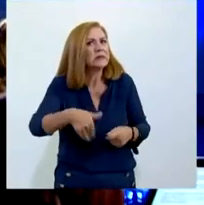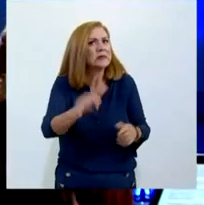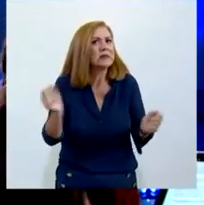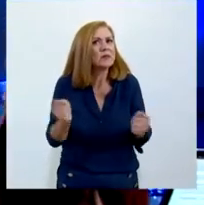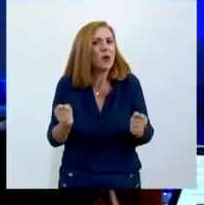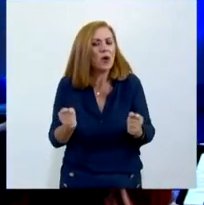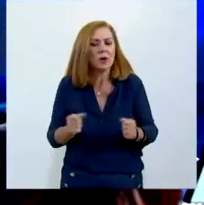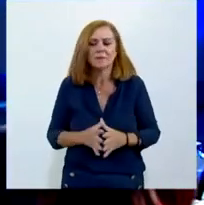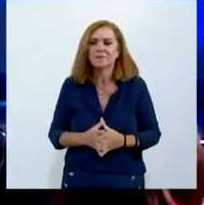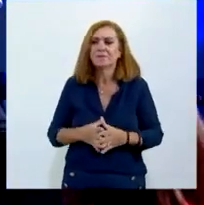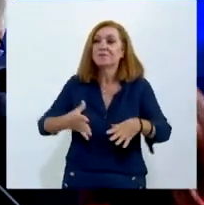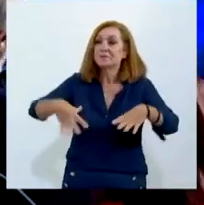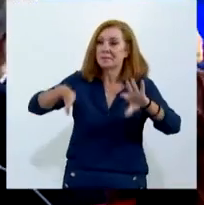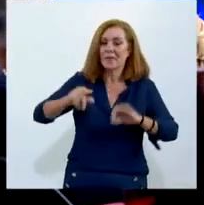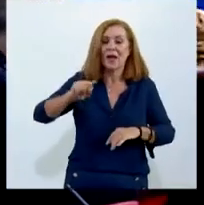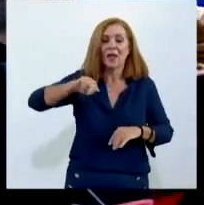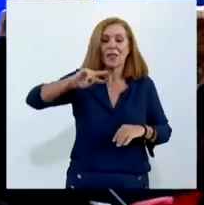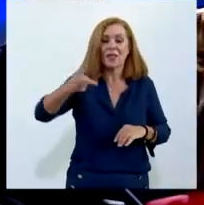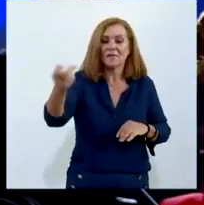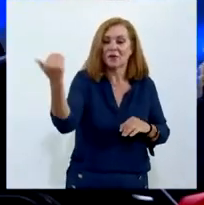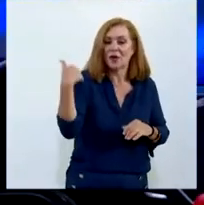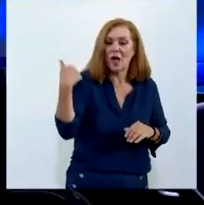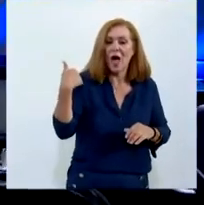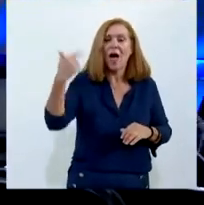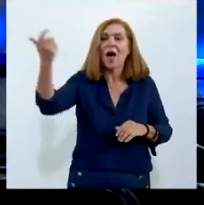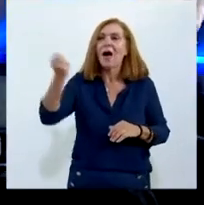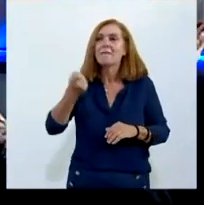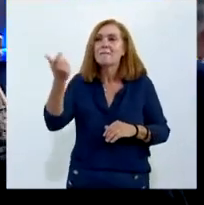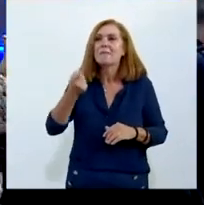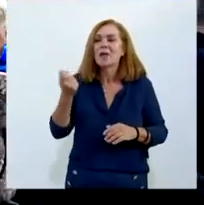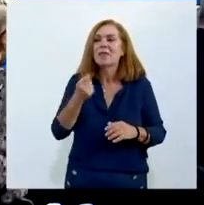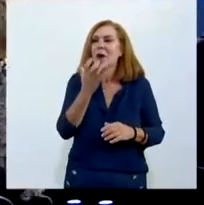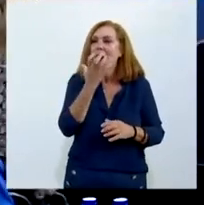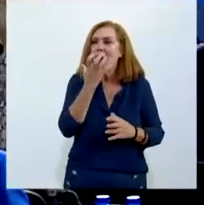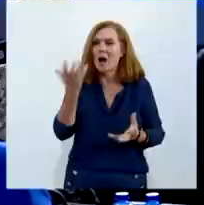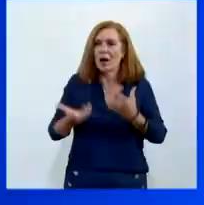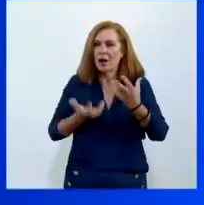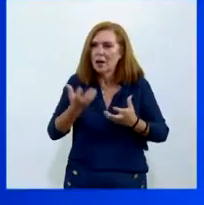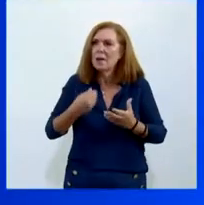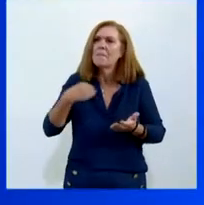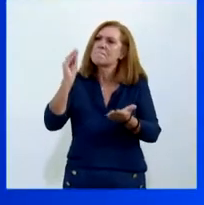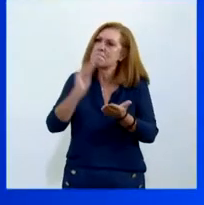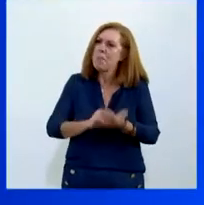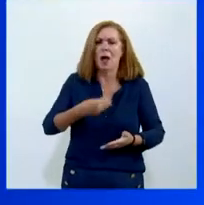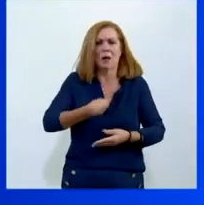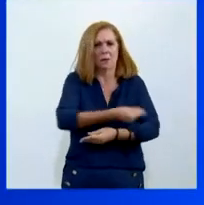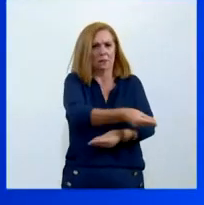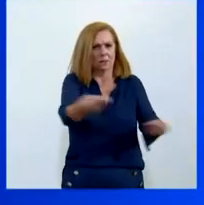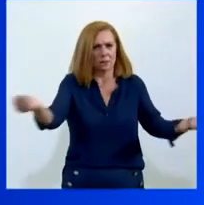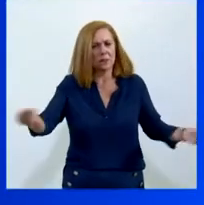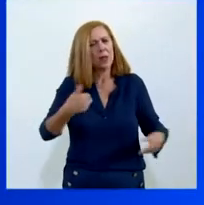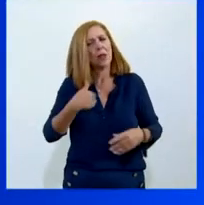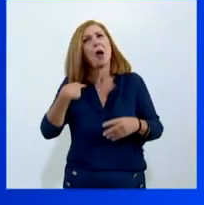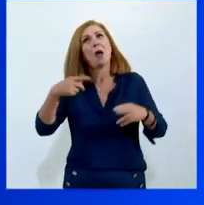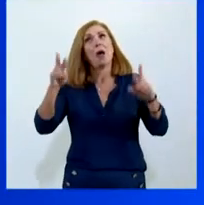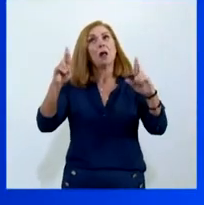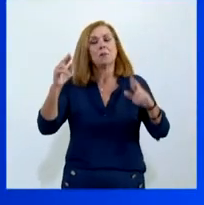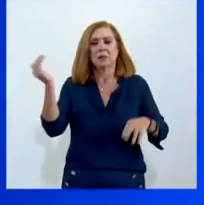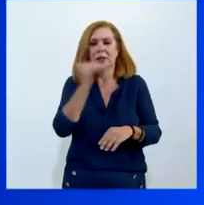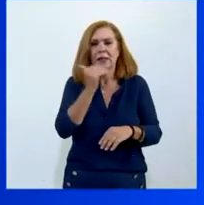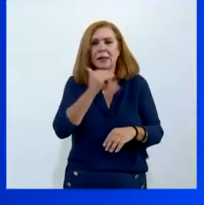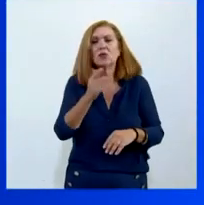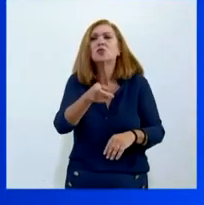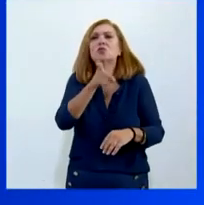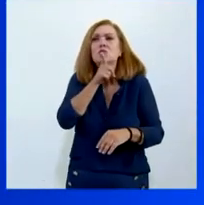Να ξεκινήσω με το δεύτερο ερώτημά σας, το επίδομα θέρμανσης. Θα δοθεί ξανά και ελπίζουμε και πιο γρήγορα στην ίδια έκταση που